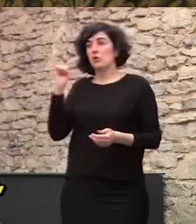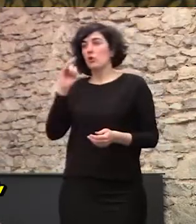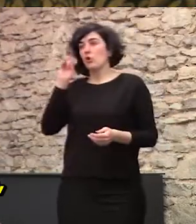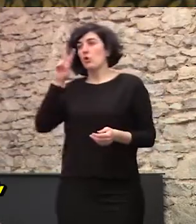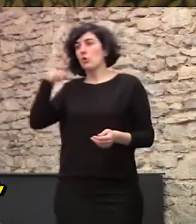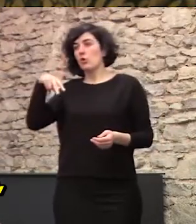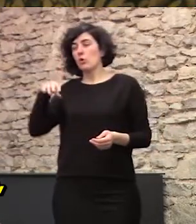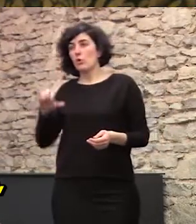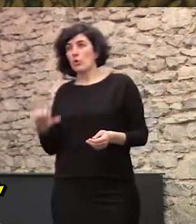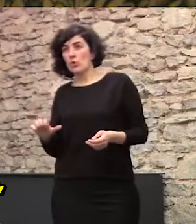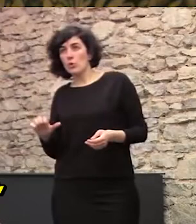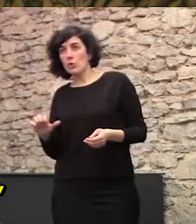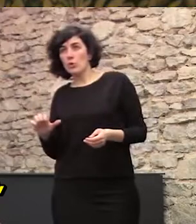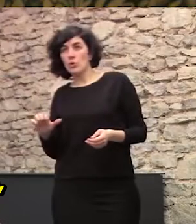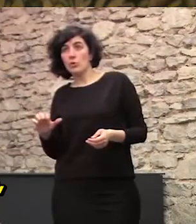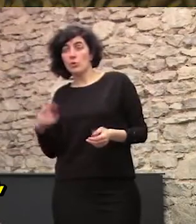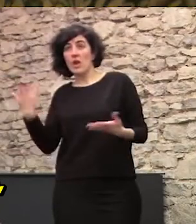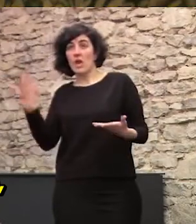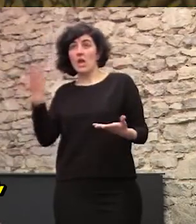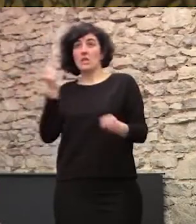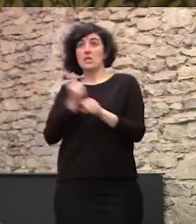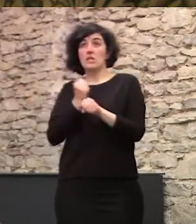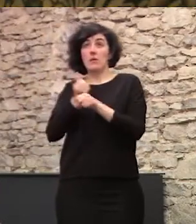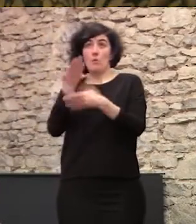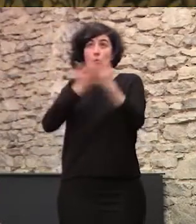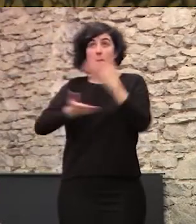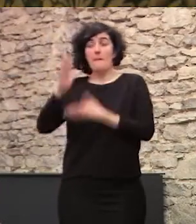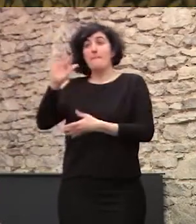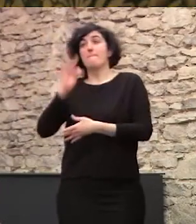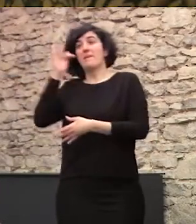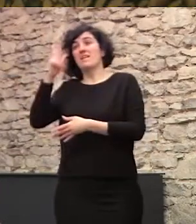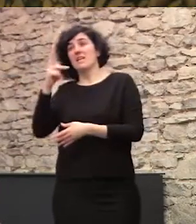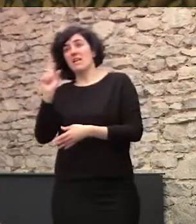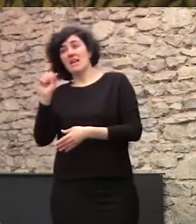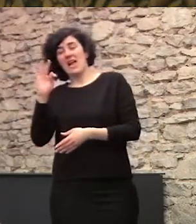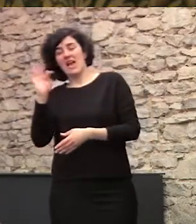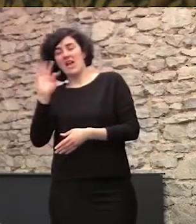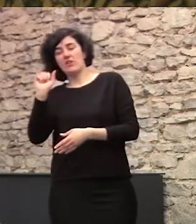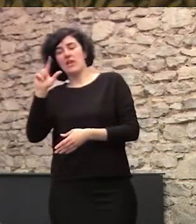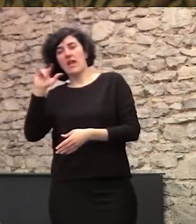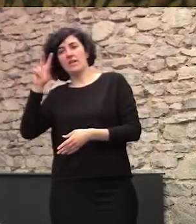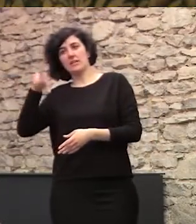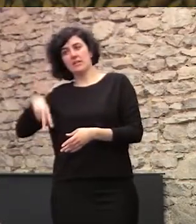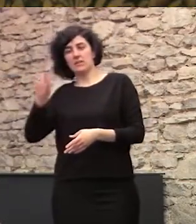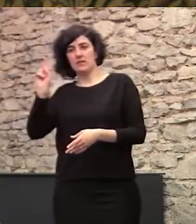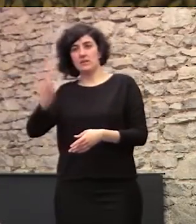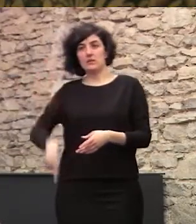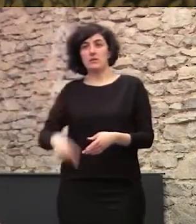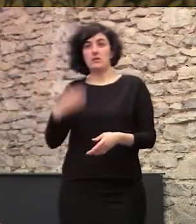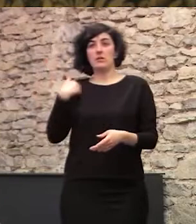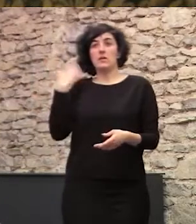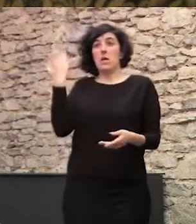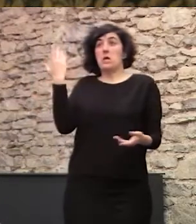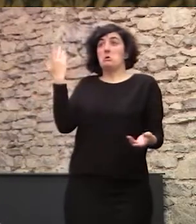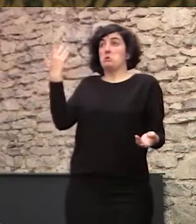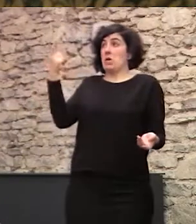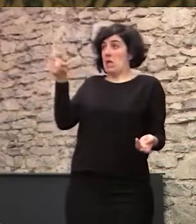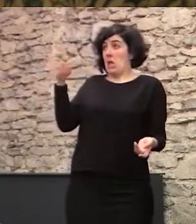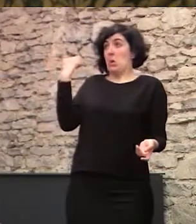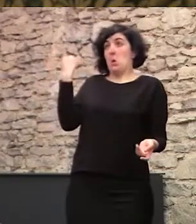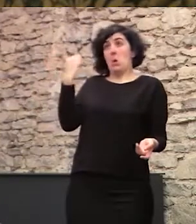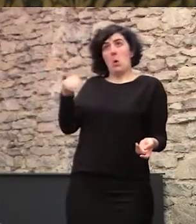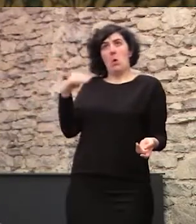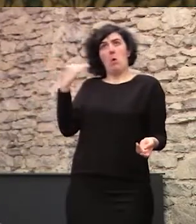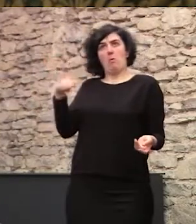Goikoetxea eta Katialin, nerrekin hor berriz ere Katialin. Eta bueno, pues, horiek dira bere gaztetasunean